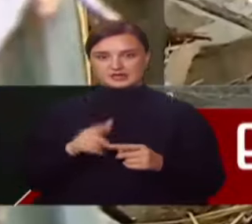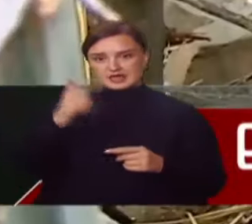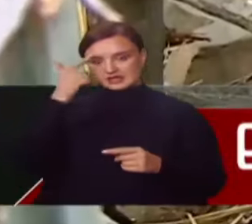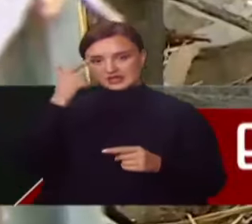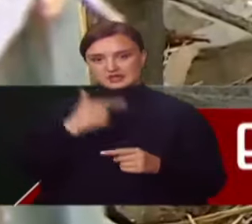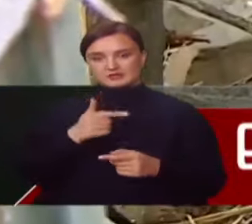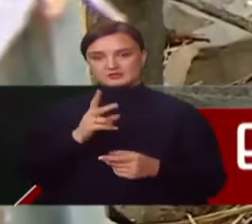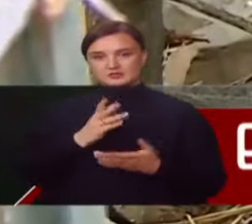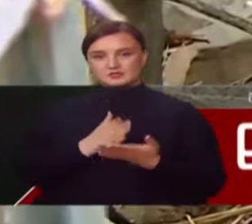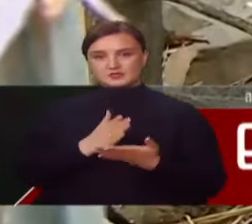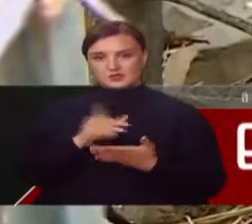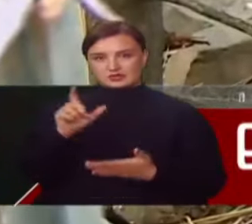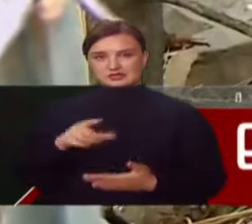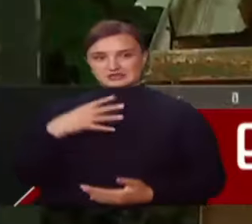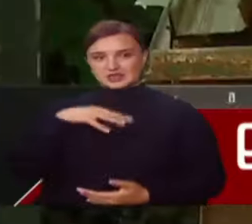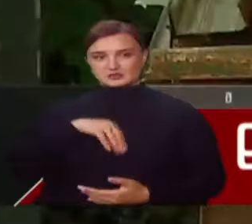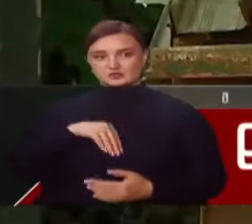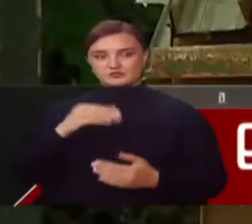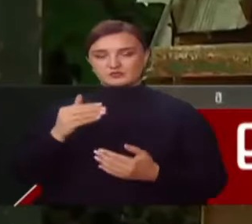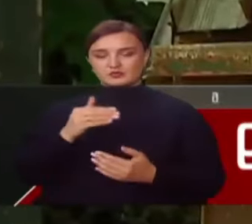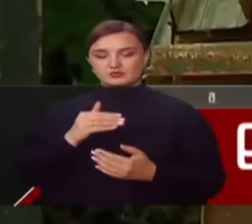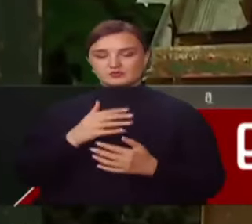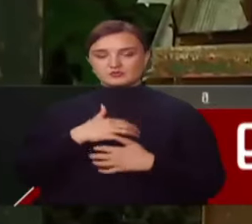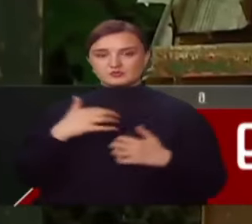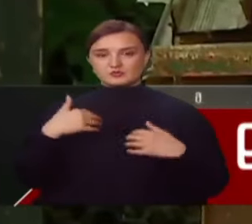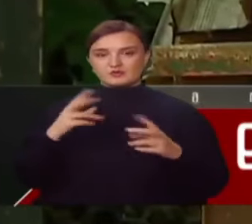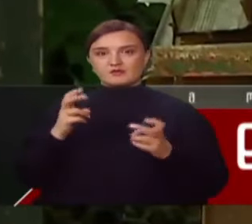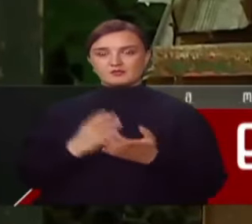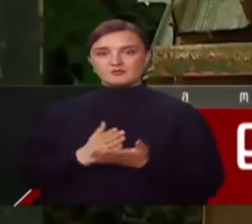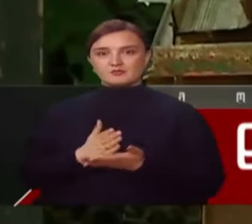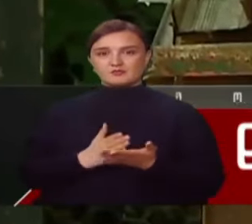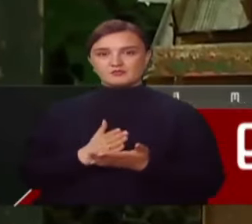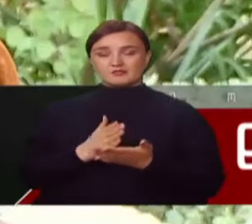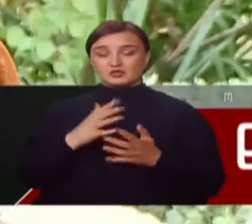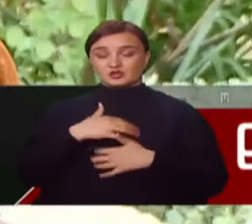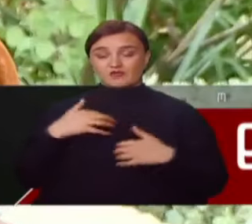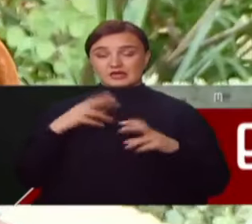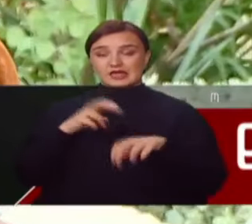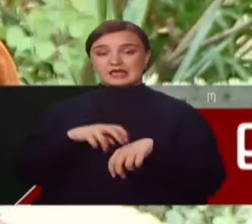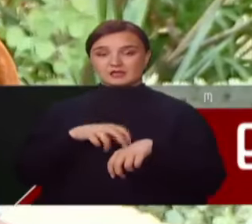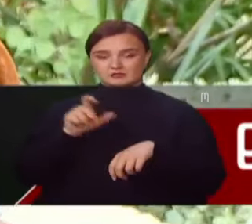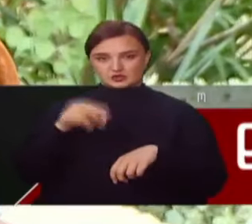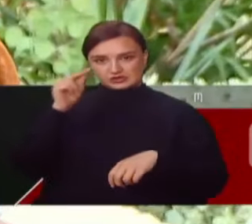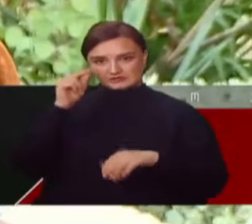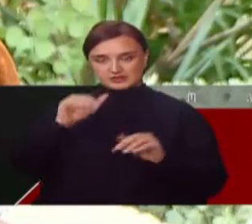განათლების მქონე გოგა შავშიშვილმა ვეტერინარის პროფესიის შესწავლა გადაწყვიტა. ჩვენი პარკის ბინადრები